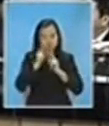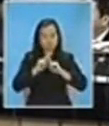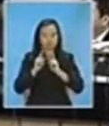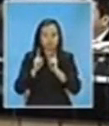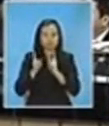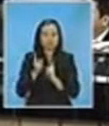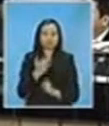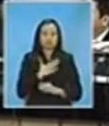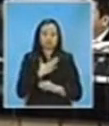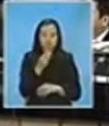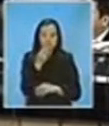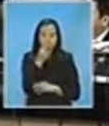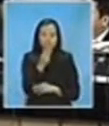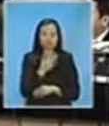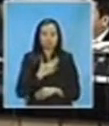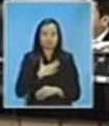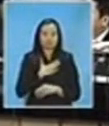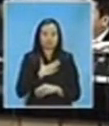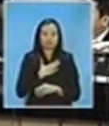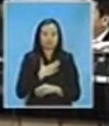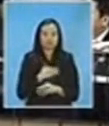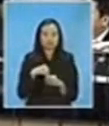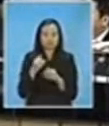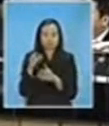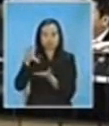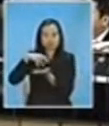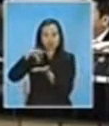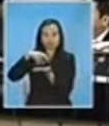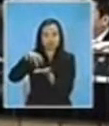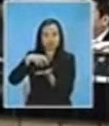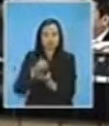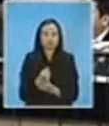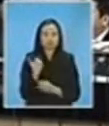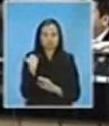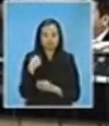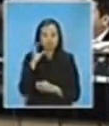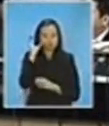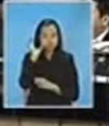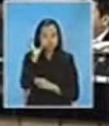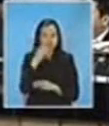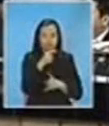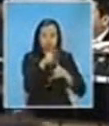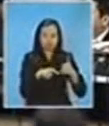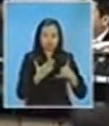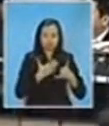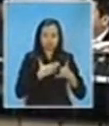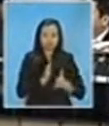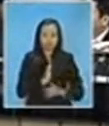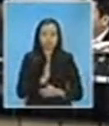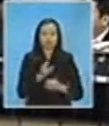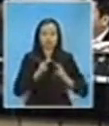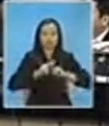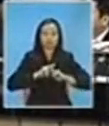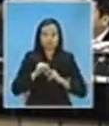าดิฉันในฐานะที่ตกเป็นผู้ถูกกล่าวหามีความเชื่อมั่นในความบริสุทธิ์ของดิฉันเพราะดิ